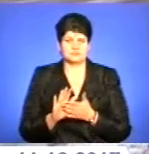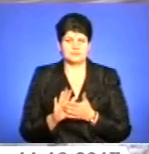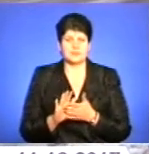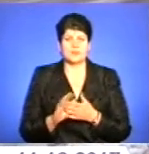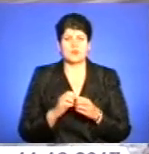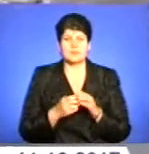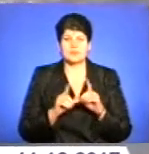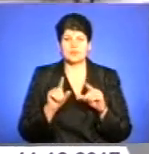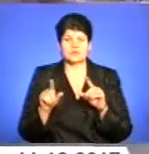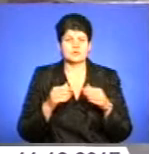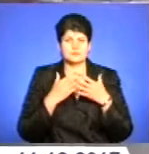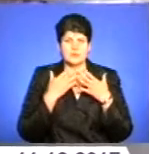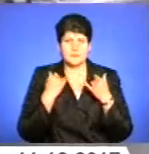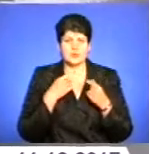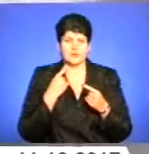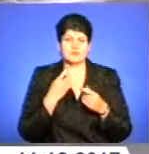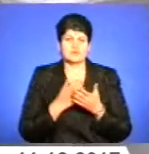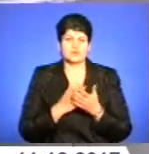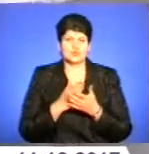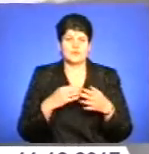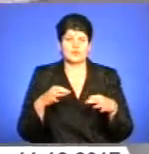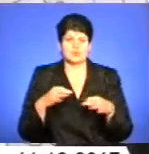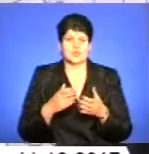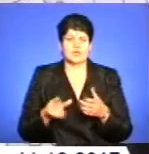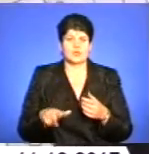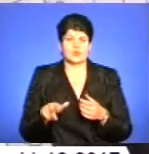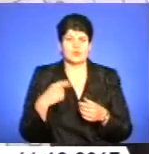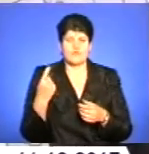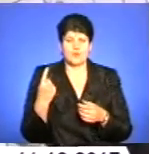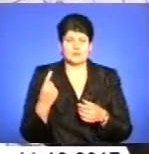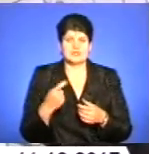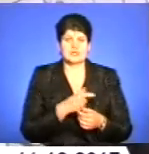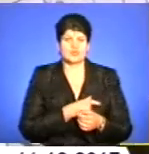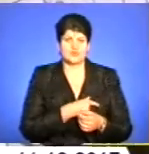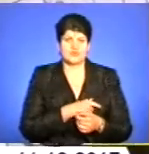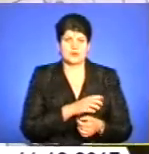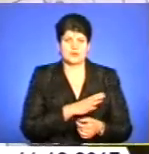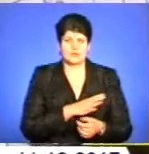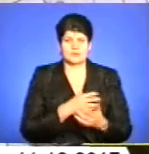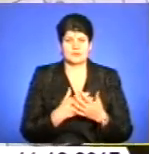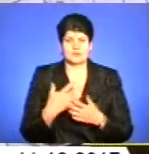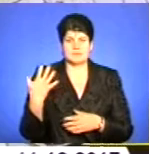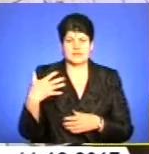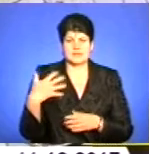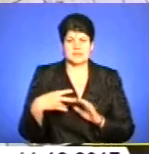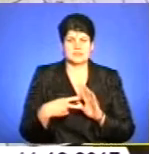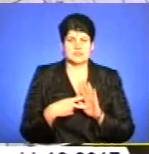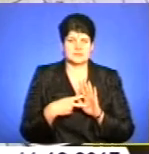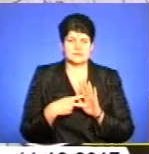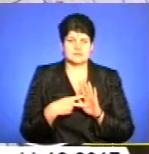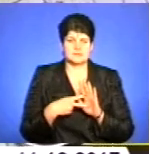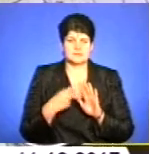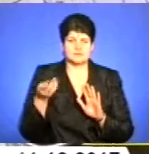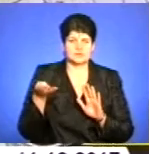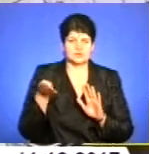області немає, підтверджують це і в службі автомобільних доріг області. На чергуванні знаходилось біля 57